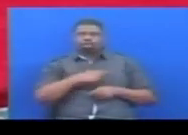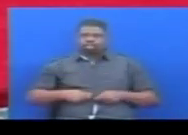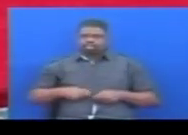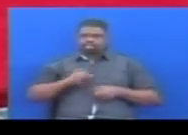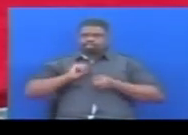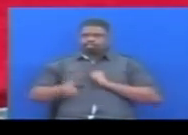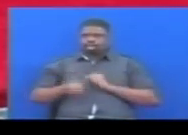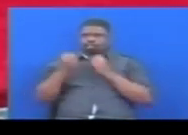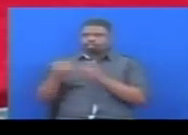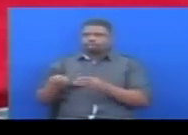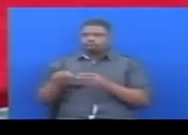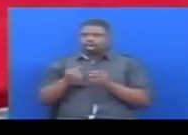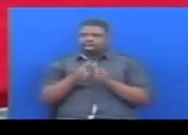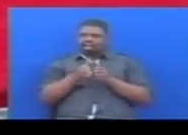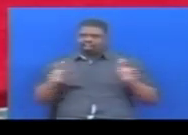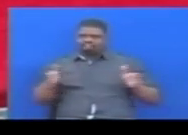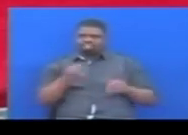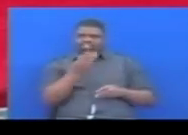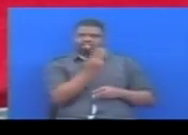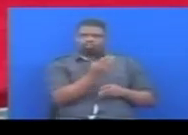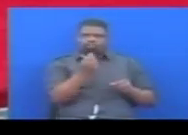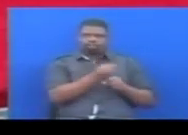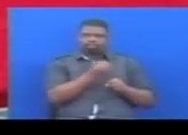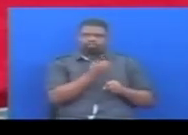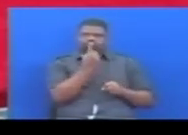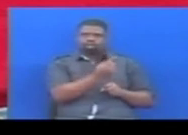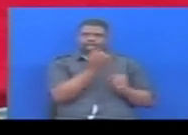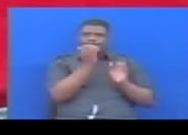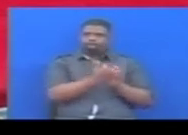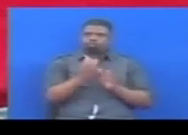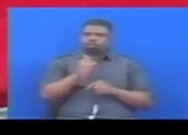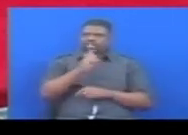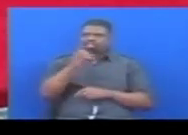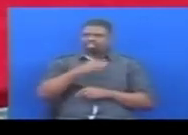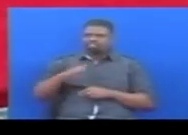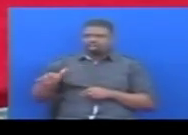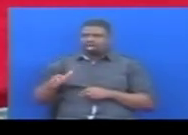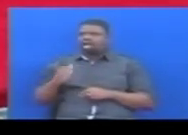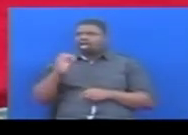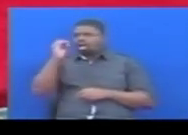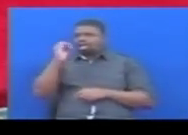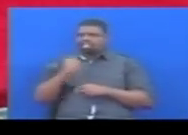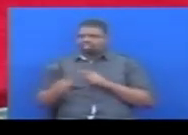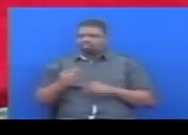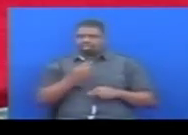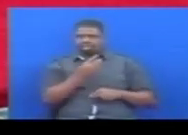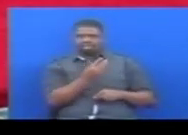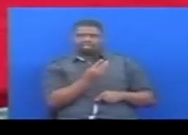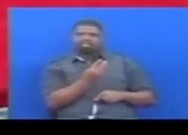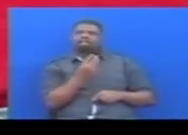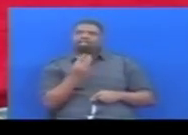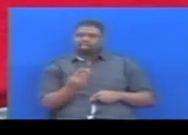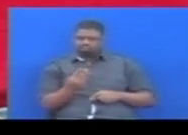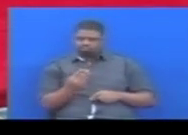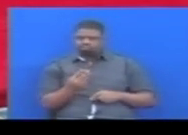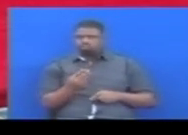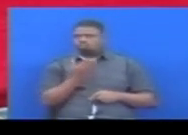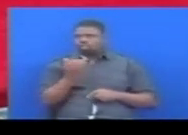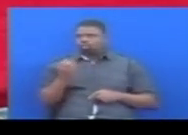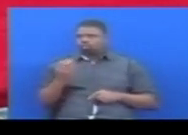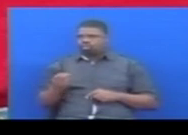cha nafasi tatu. Mtumishi mmoja alipangwa Zanzibar ikiwa ni 33% na watumishi wawili walipangiwa Tanzania